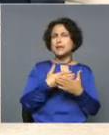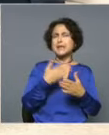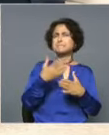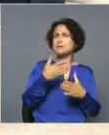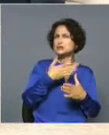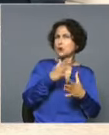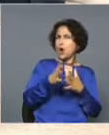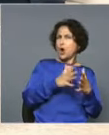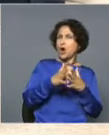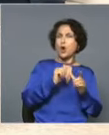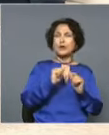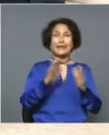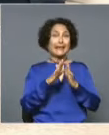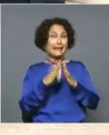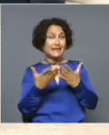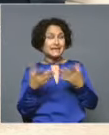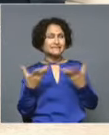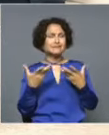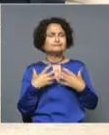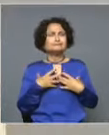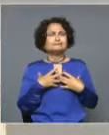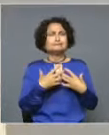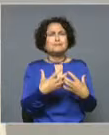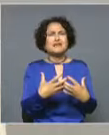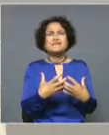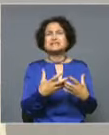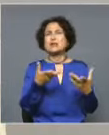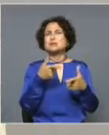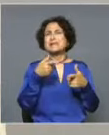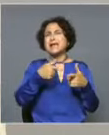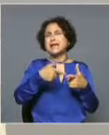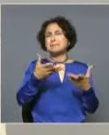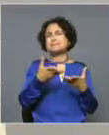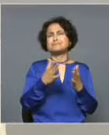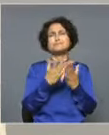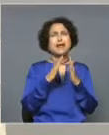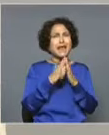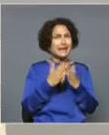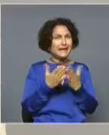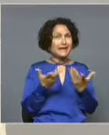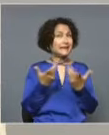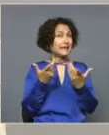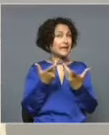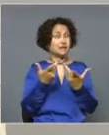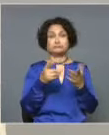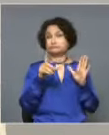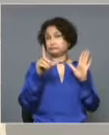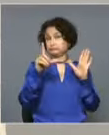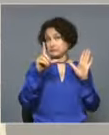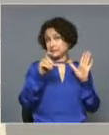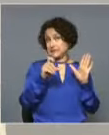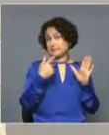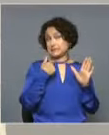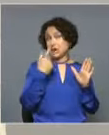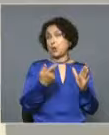за привързаността на хората към книгите. Романа на Храбъл излиза през 70-те. Появява се